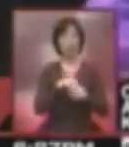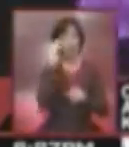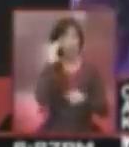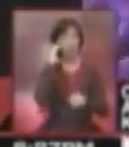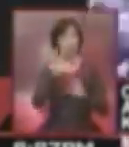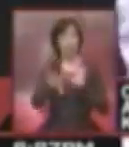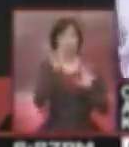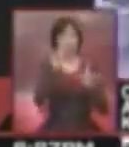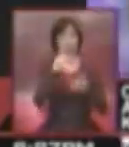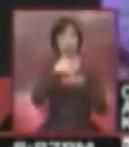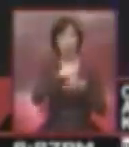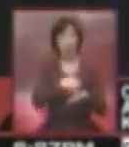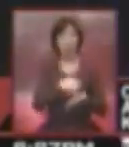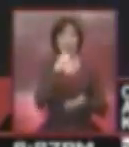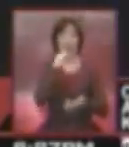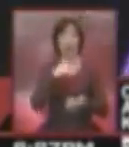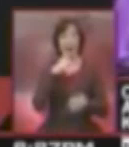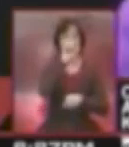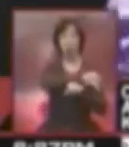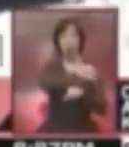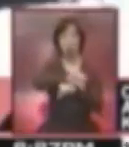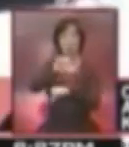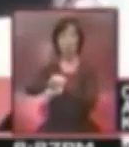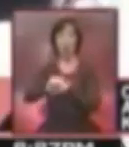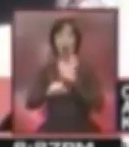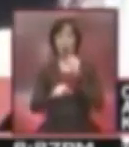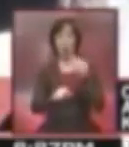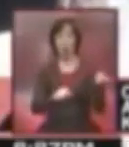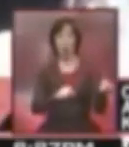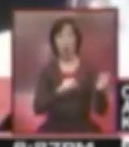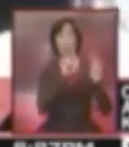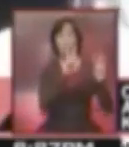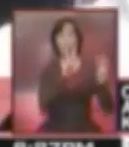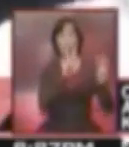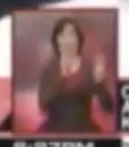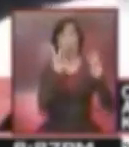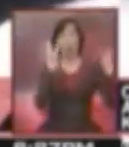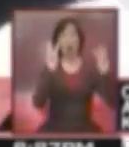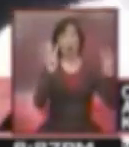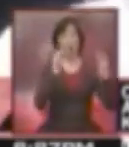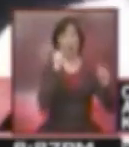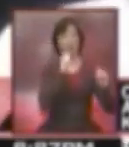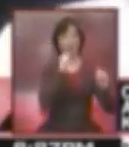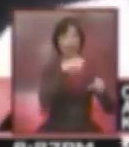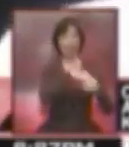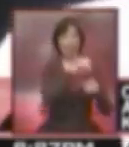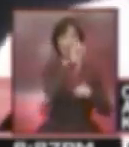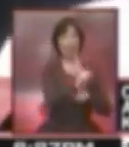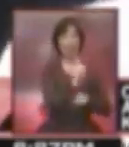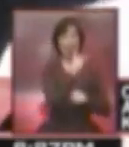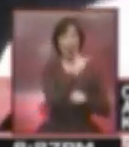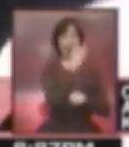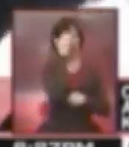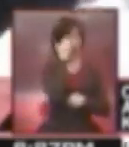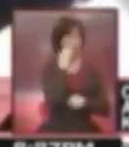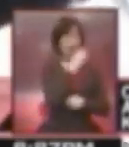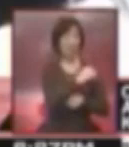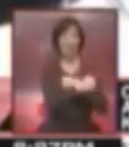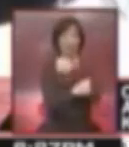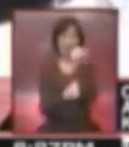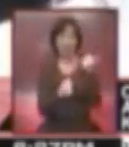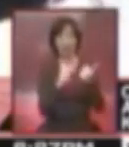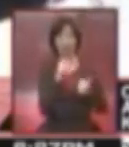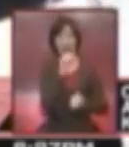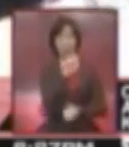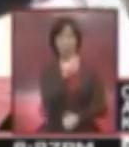kahapon. Ilan sa mga tinalo ni Charice sa kategorya ay ang Wonder Girls ng South Korea, Yuna na taga Malaysia at Agnes